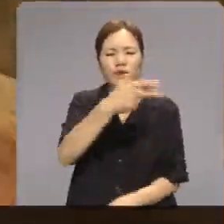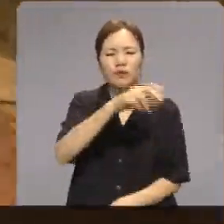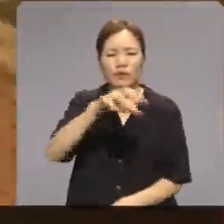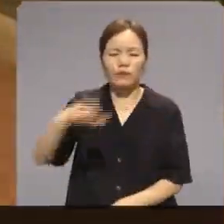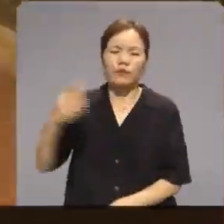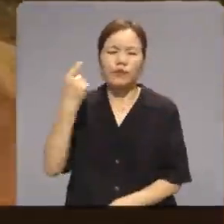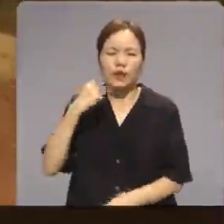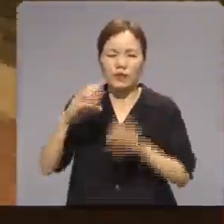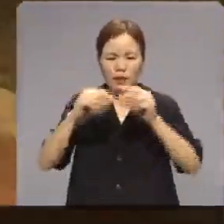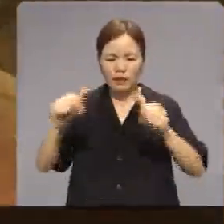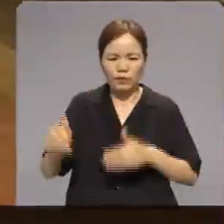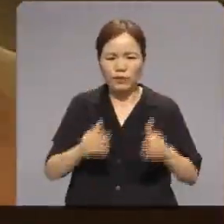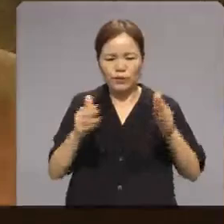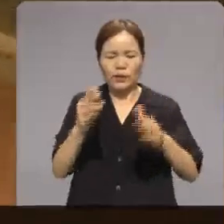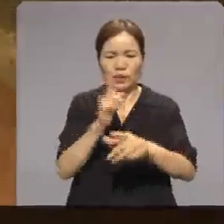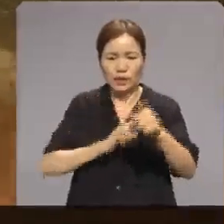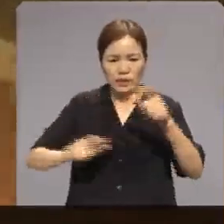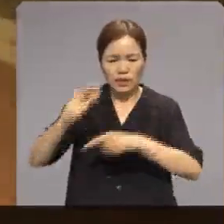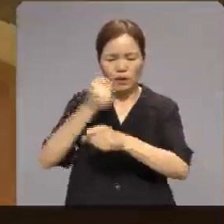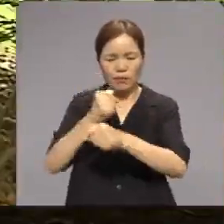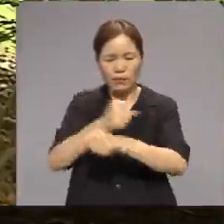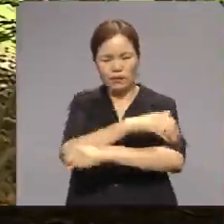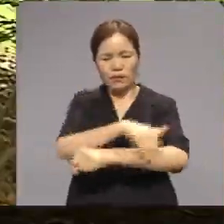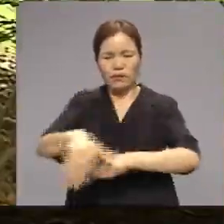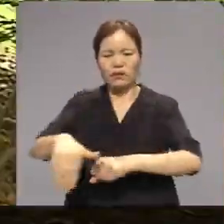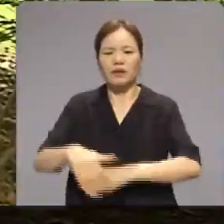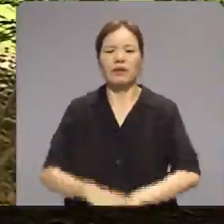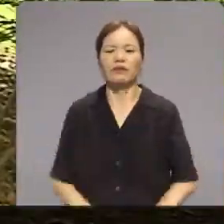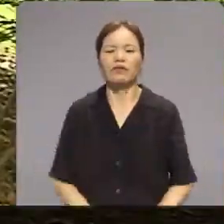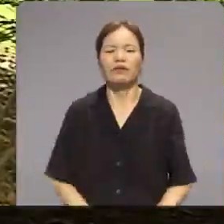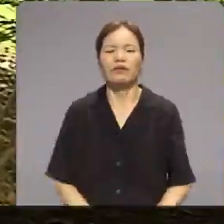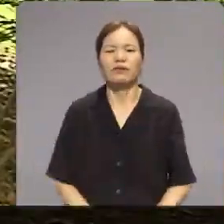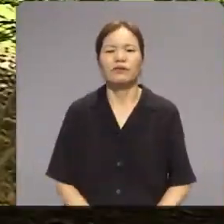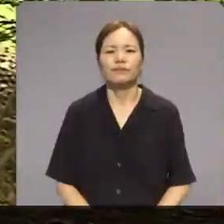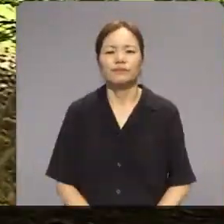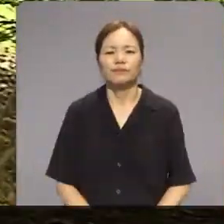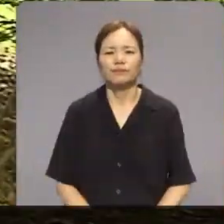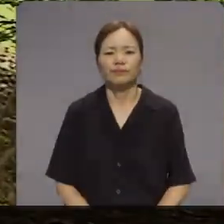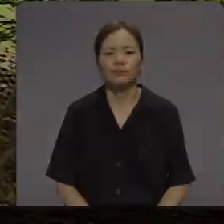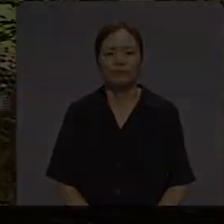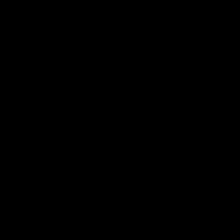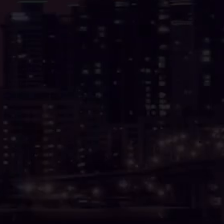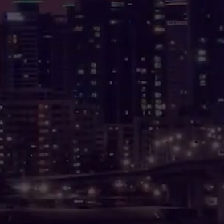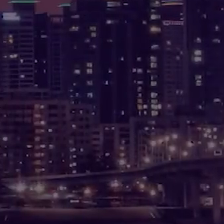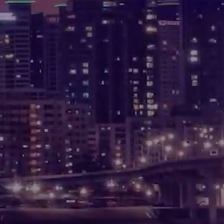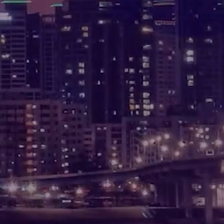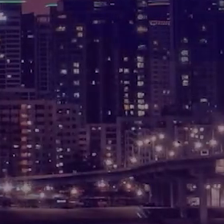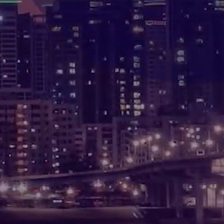황토길을 추가로 조성할 계획입니다. OBS 뉴스 윤조갑입니다.